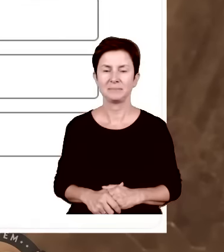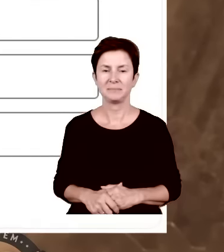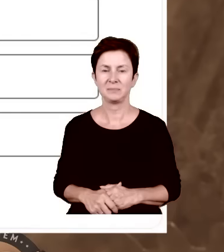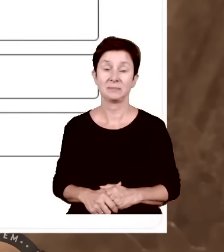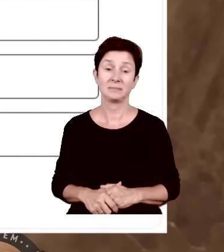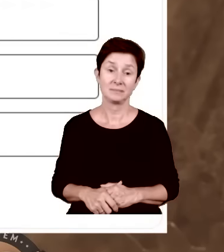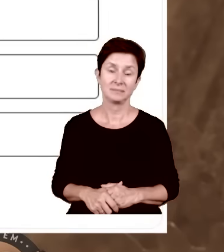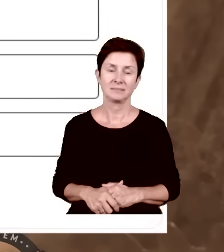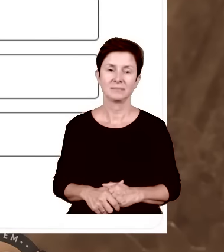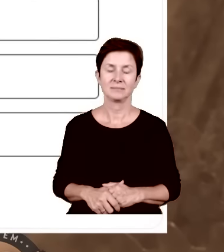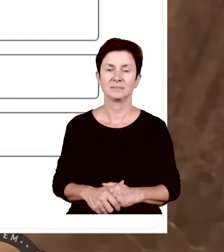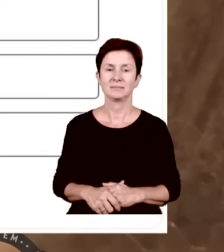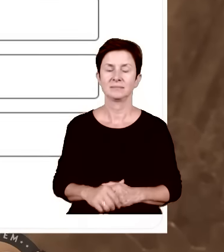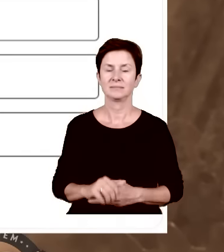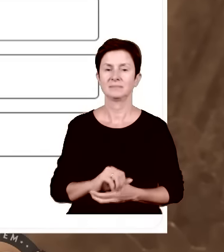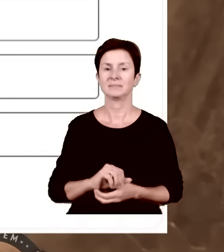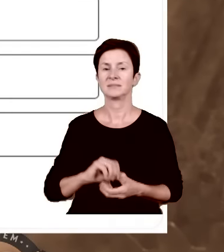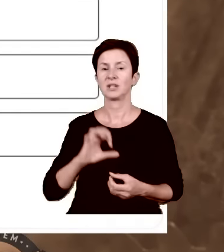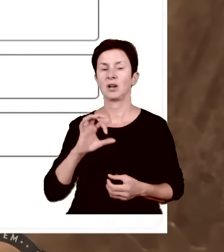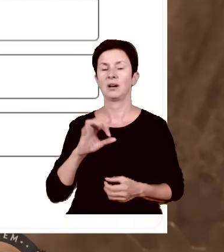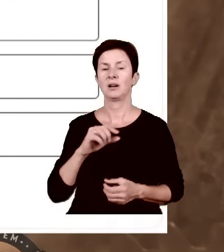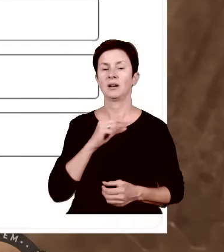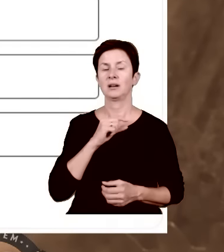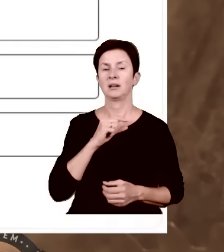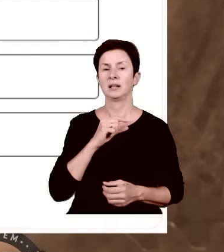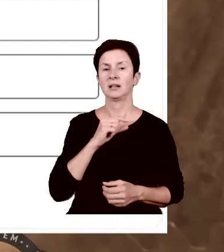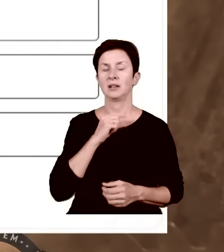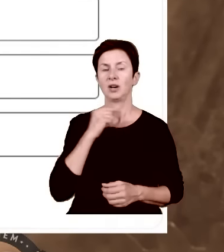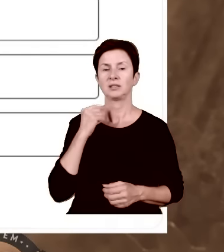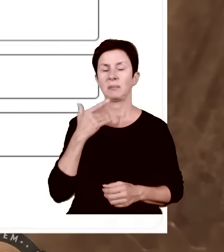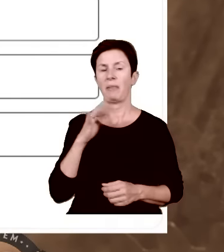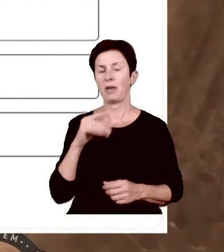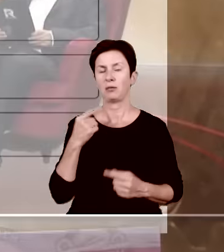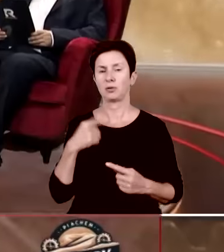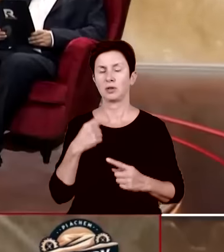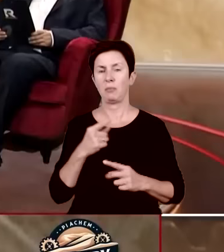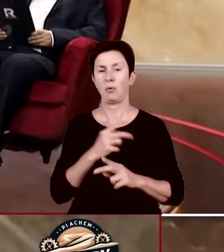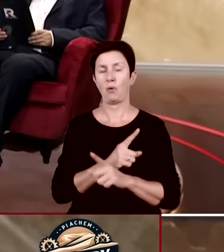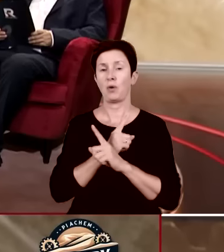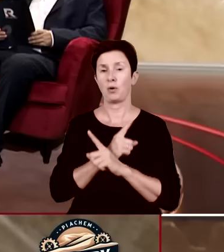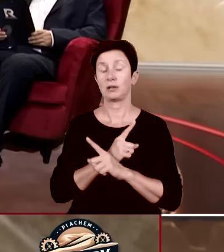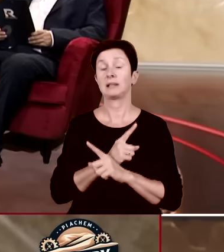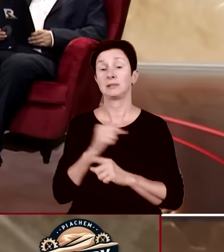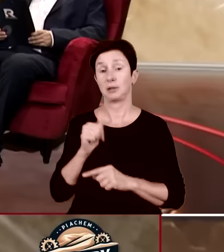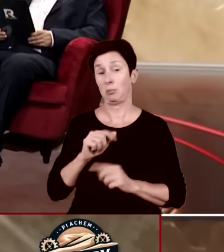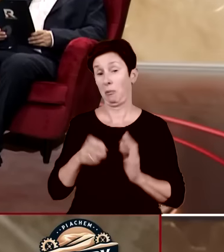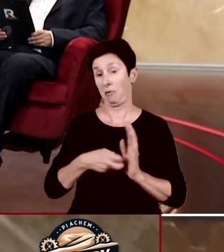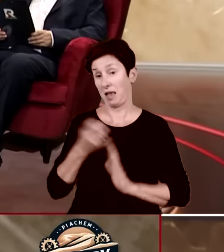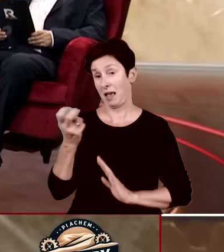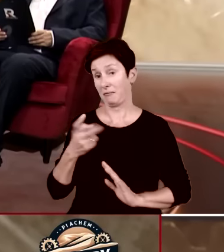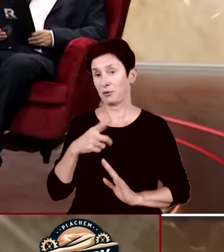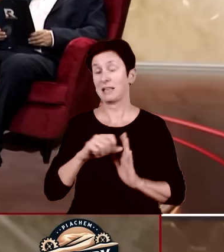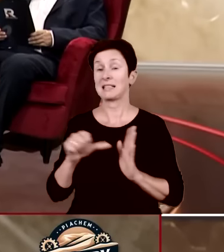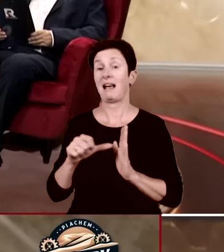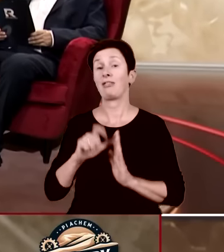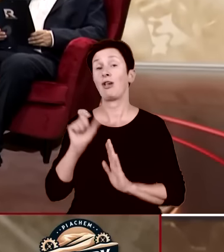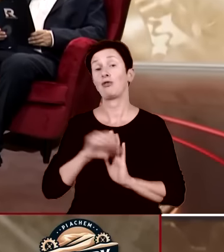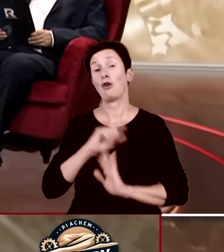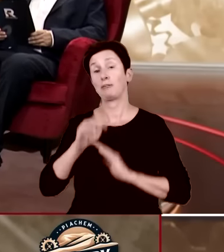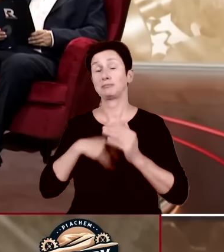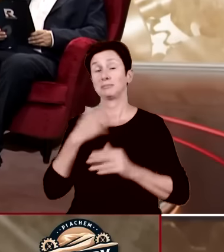powinien wylecieć za brak neutralności światopoglądowej w telewizji, także to jest kandydat do wywalenia.